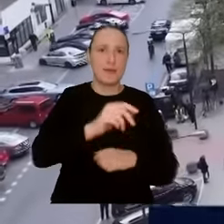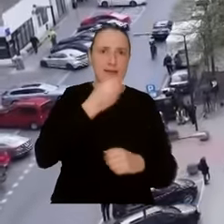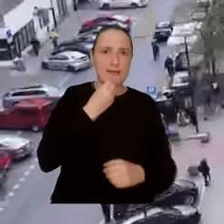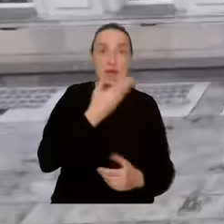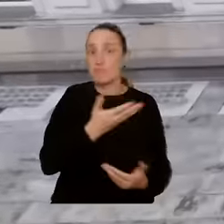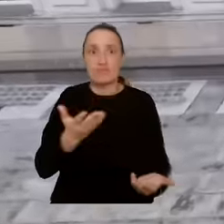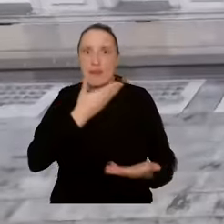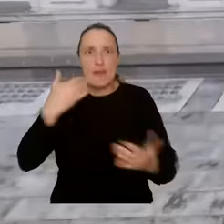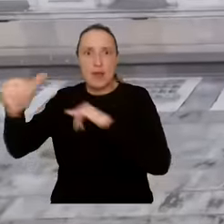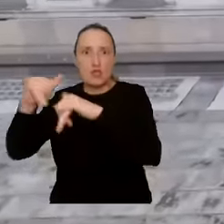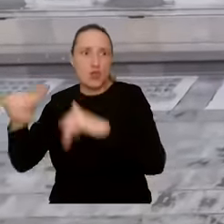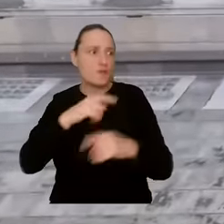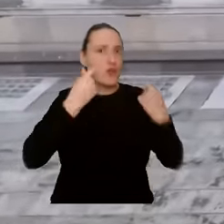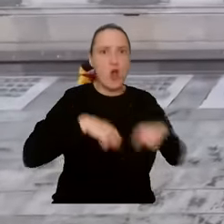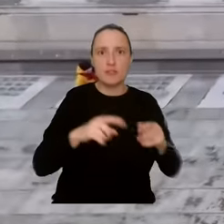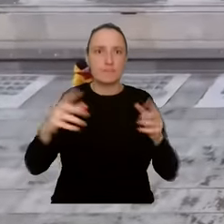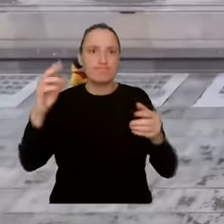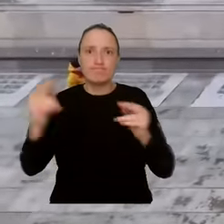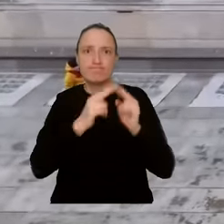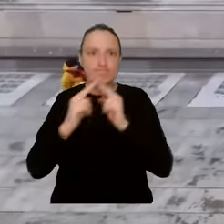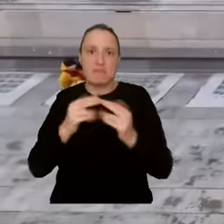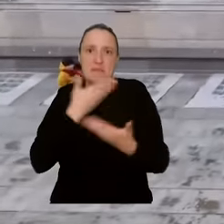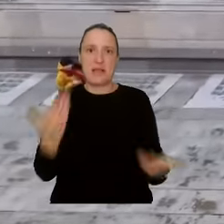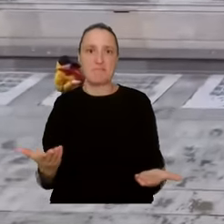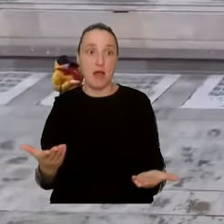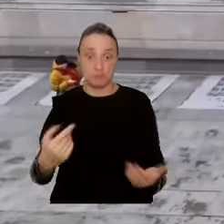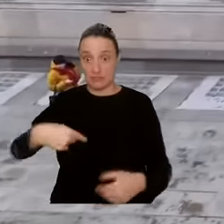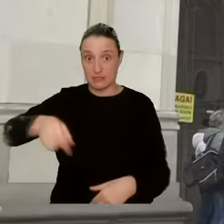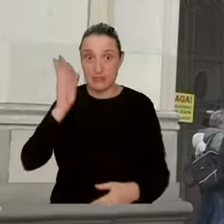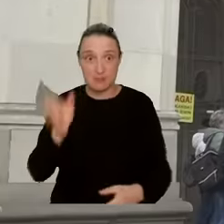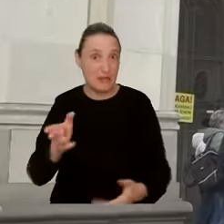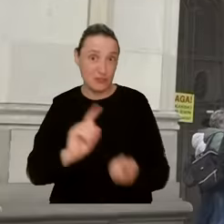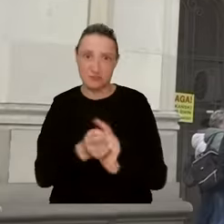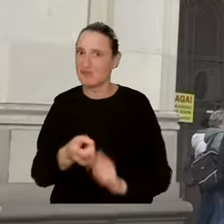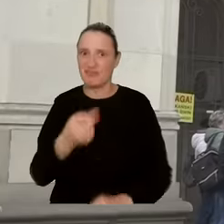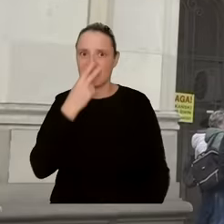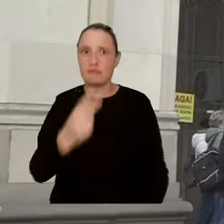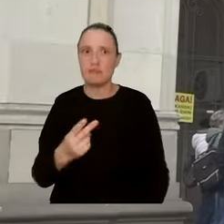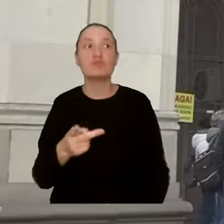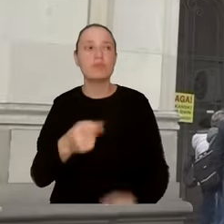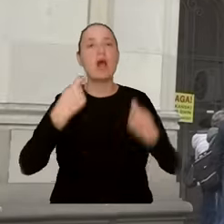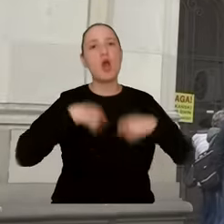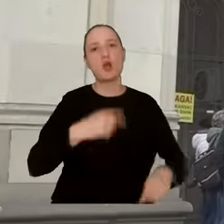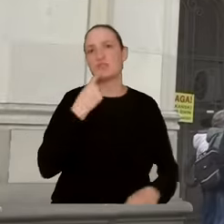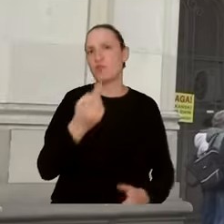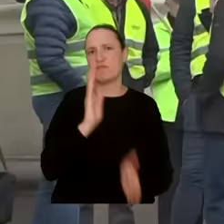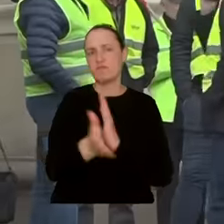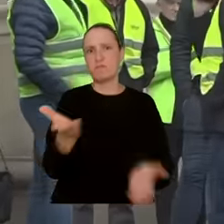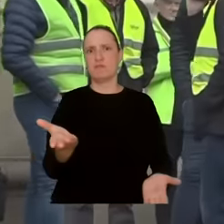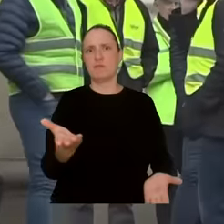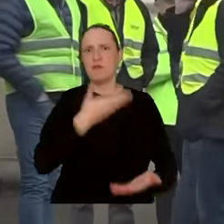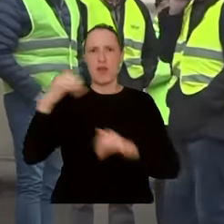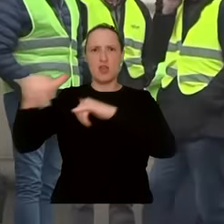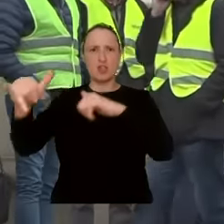wciąż nie ma porozumienia. Nie zanosi się też, by w najbliższym czasie miał w tej sprawie nastąpić przełom. Rolnicy mówią wprost, mamy dosyć bezczynności